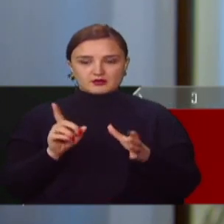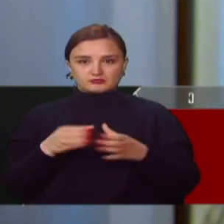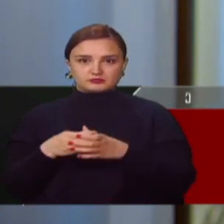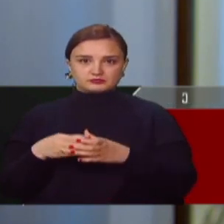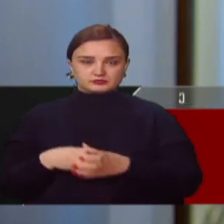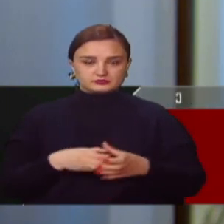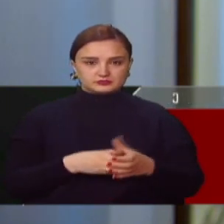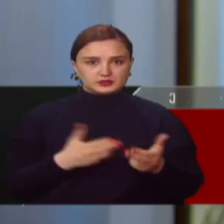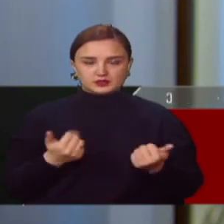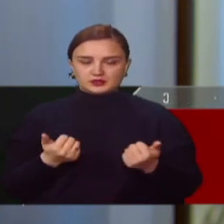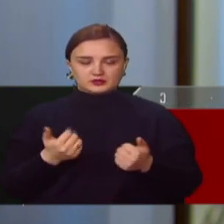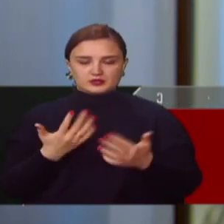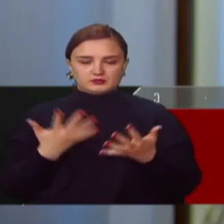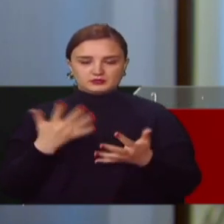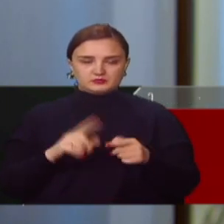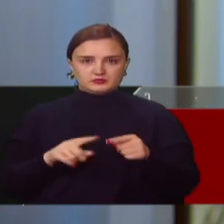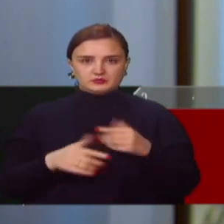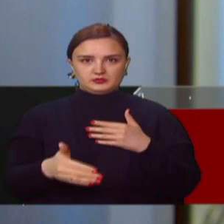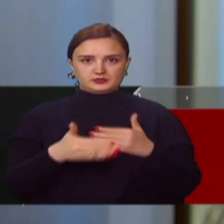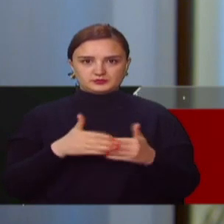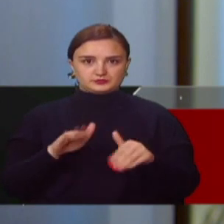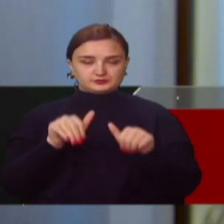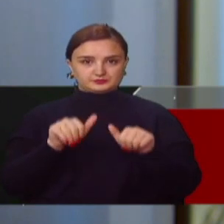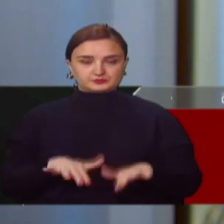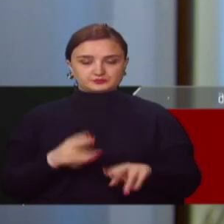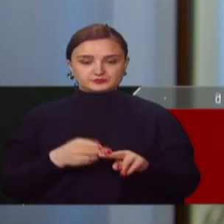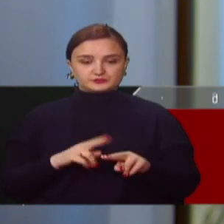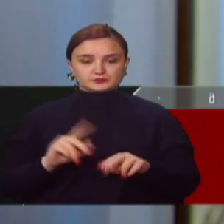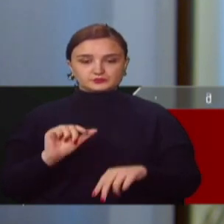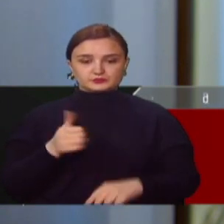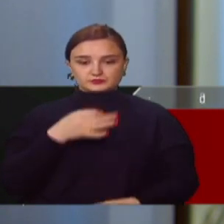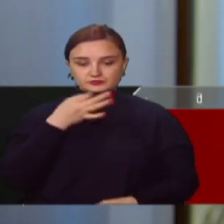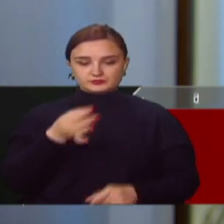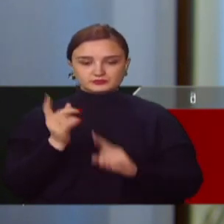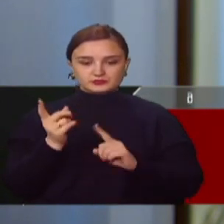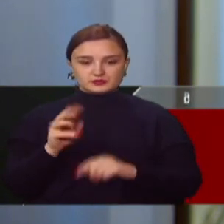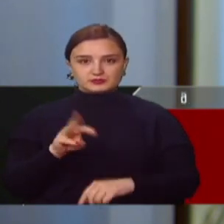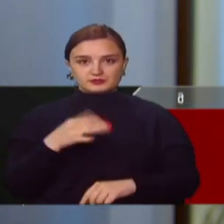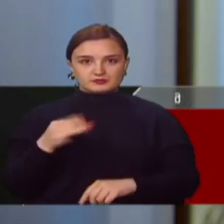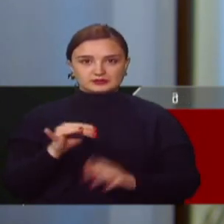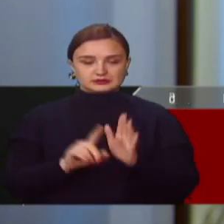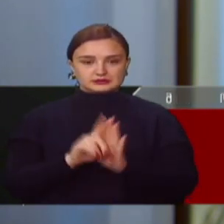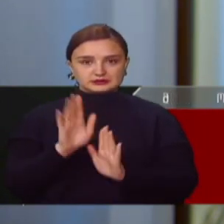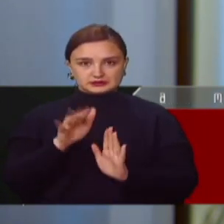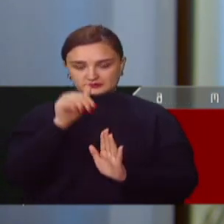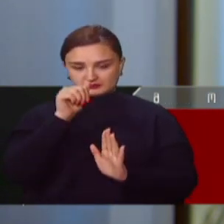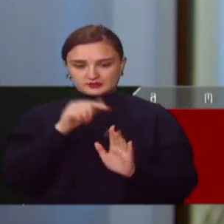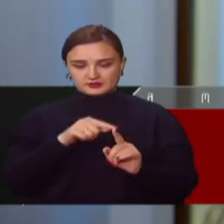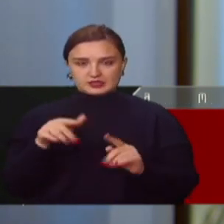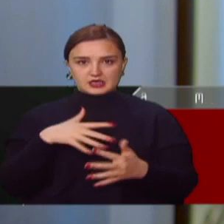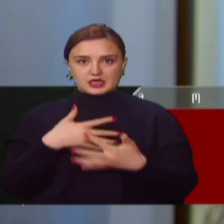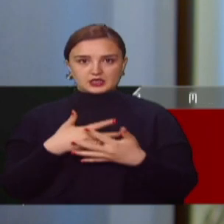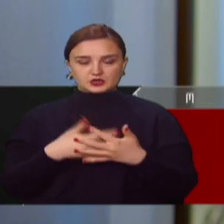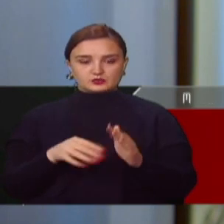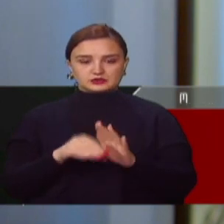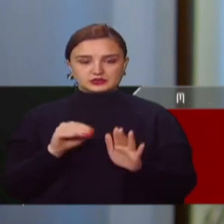ამას ნამდვილად ალბათ უახლოესი პერიოდი გადაწყვეტს, იმიტომ რომ როგორც გითხარით, აპრილი-მაისი იქნება უკვე ძალიან აქტიური წინასაარჩევნო